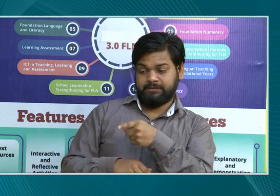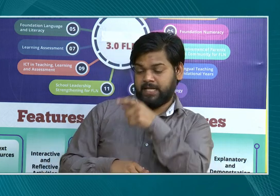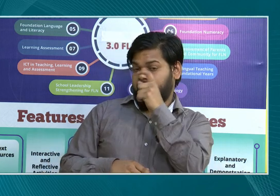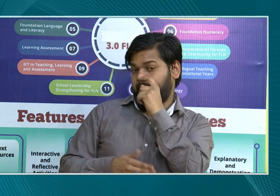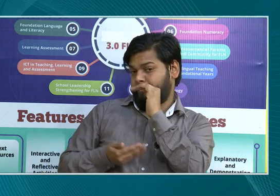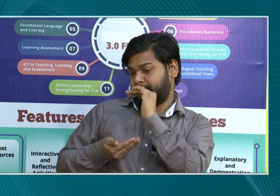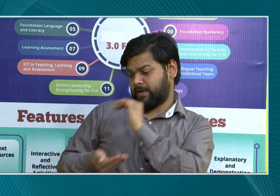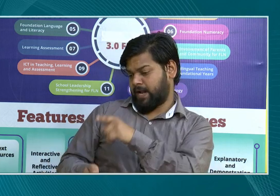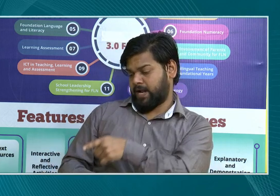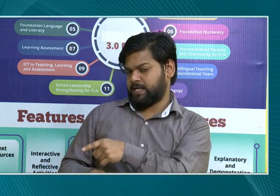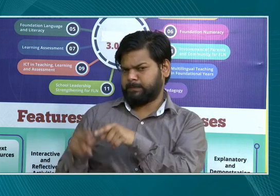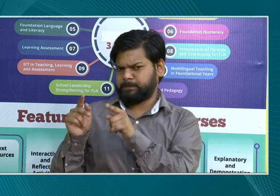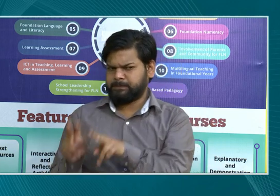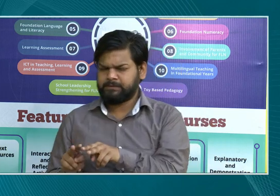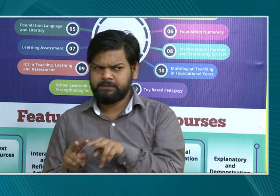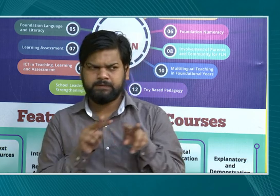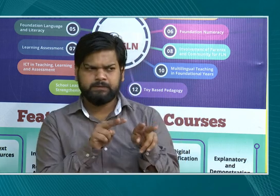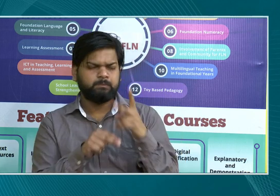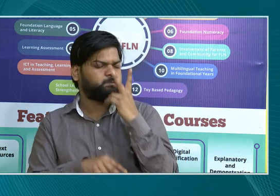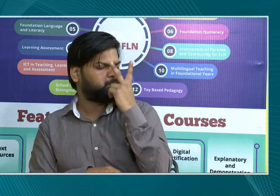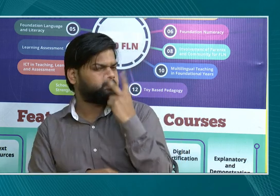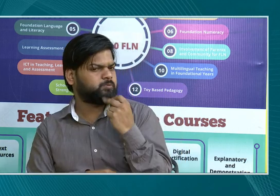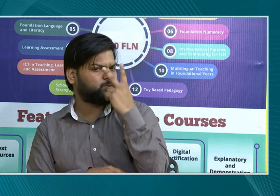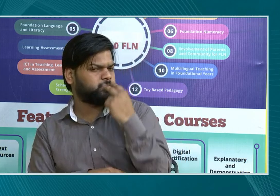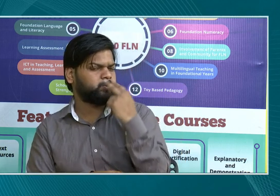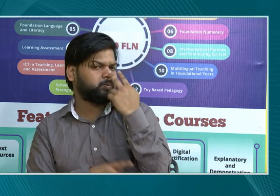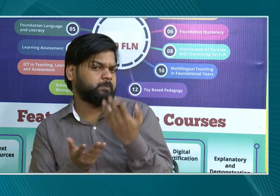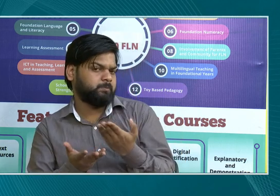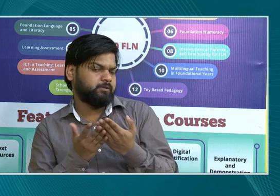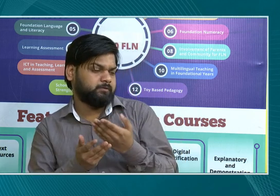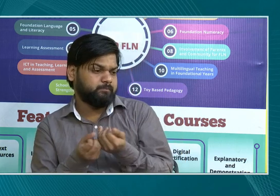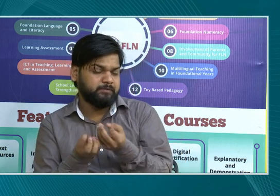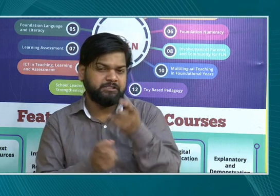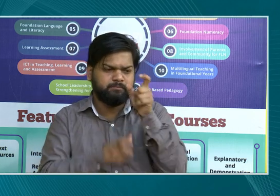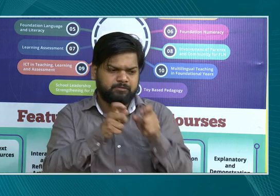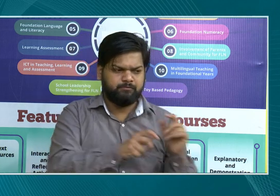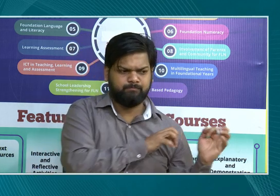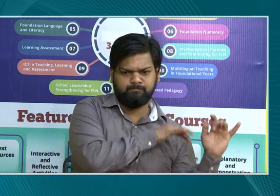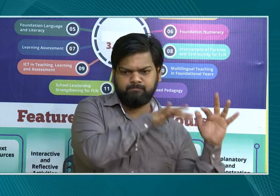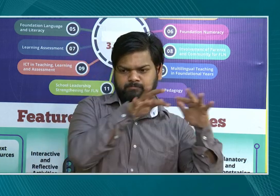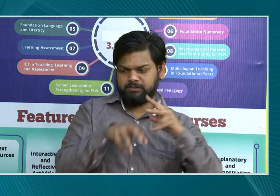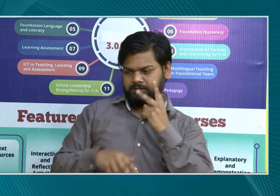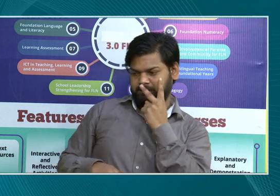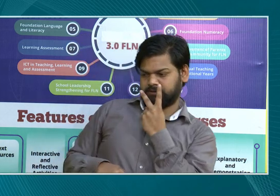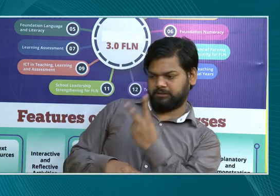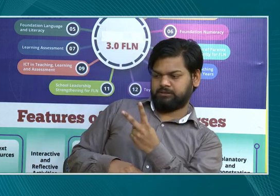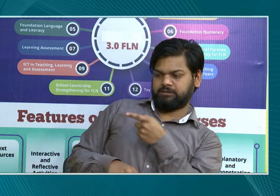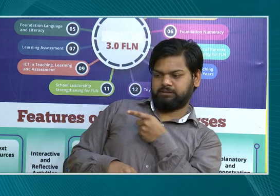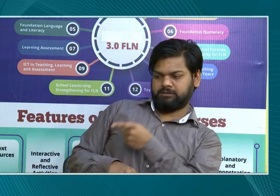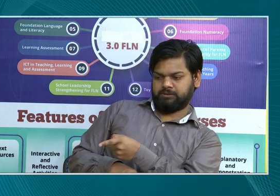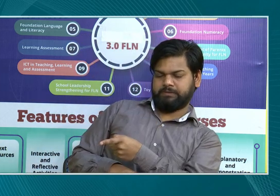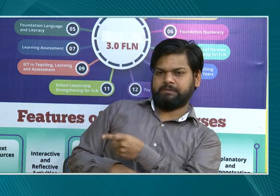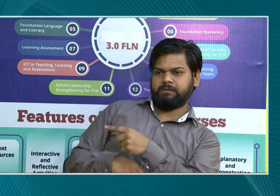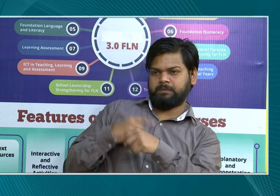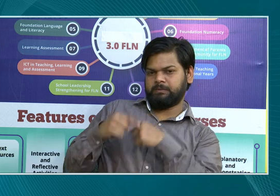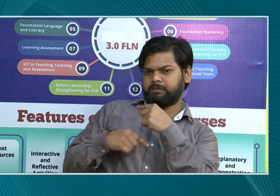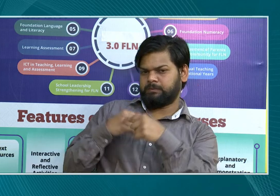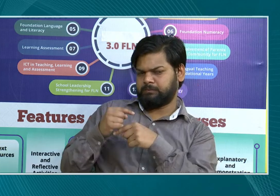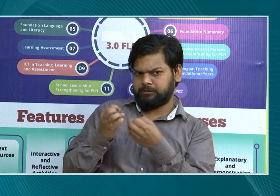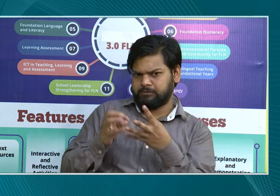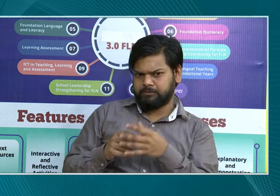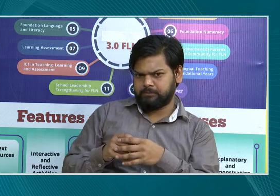होगा जिससे प्रेरित होकर कहानी और ठोकर हमारे सामने ना ए सके उन्हें मालूम था की एक बच्ची है लेकिन इसके